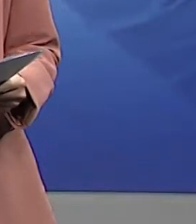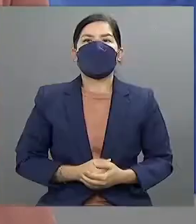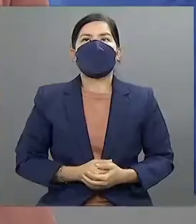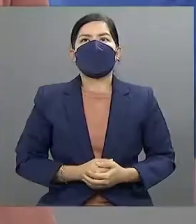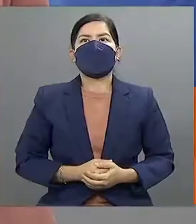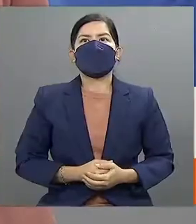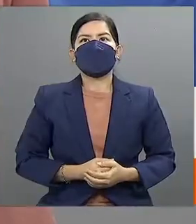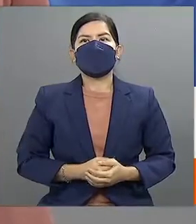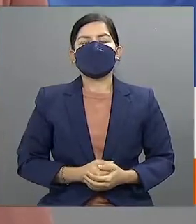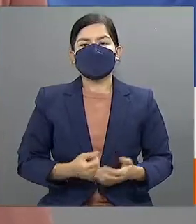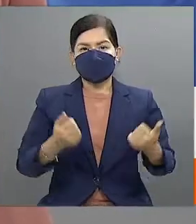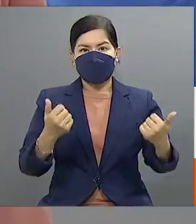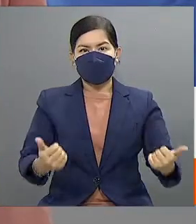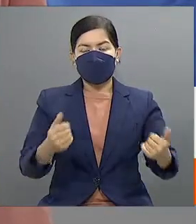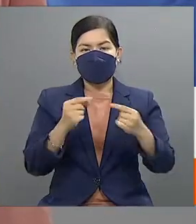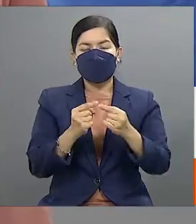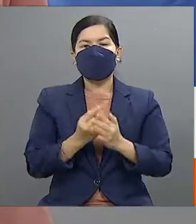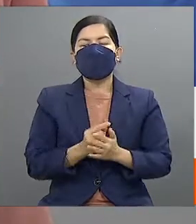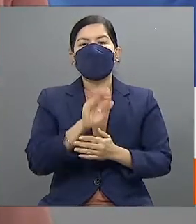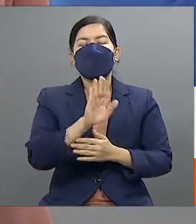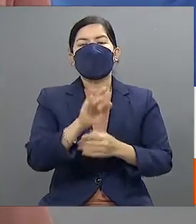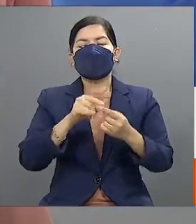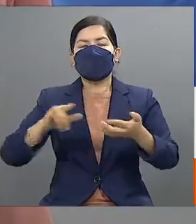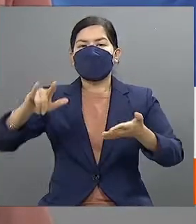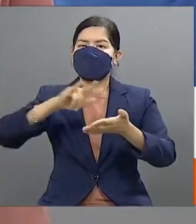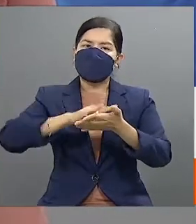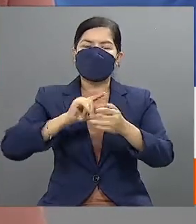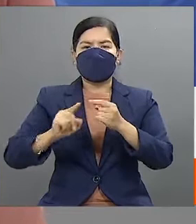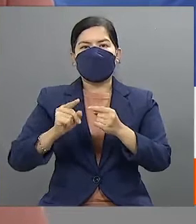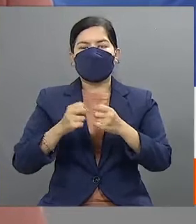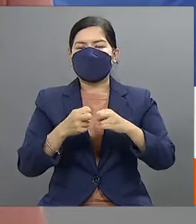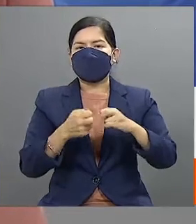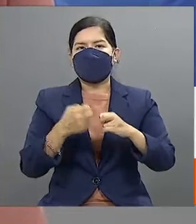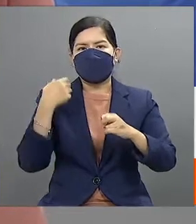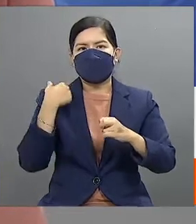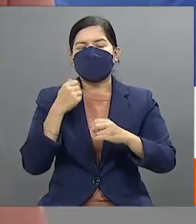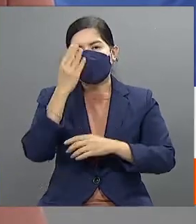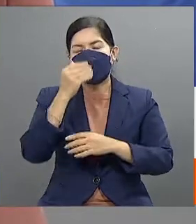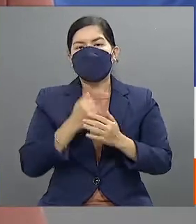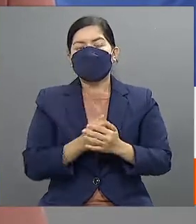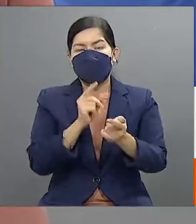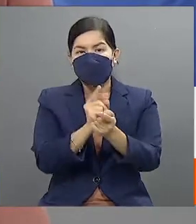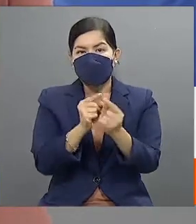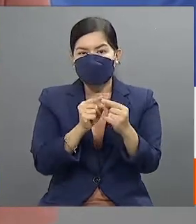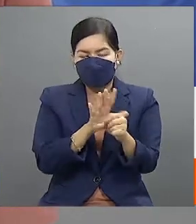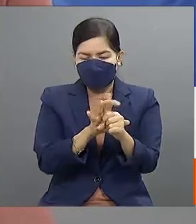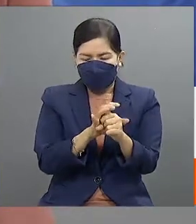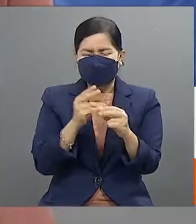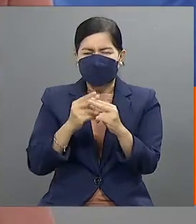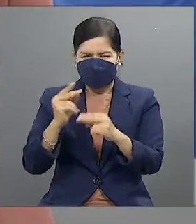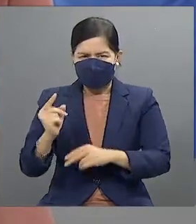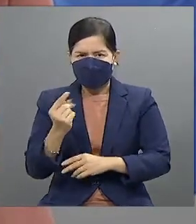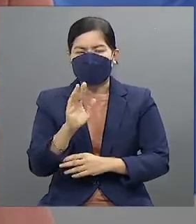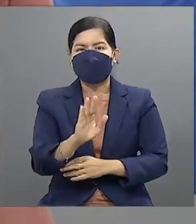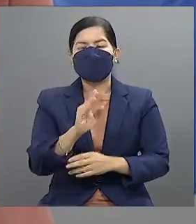รรยากาศการเดินทางระหว่างประเทศนะคะต้องบอกว่าถูกกระทบทันทีจากการพบสายพันธุ์ใหม่โอไมครอนนะคะทีนี้หลายภาคส่วนเริ่ม